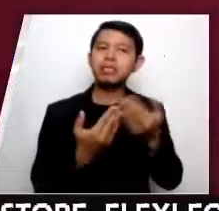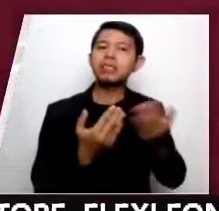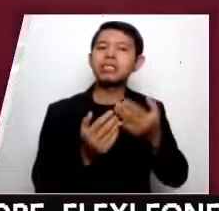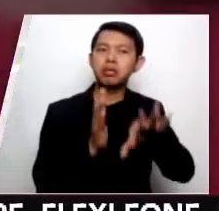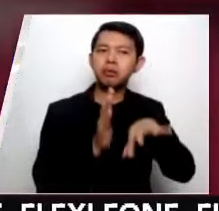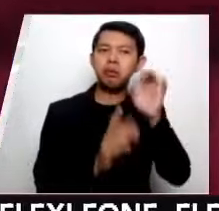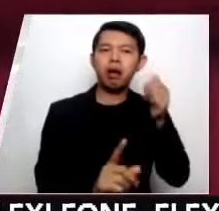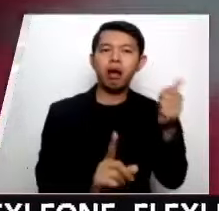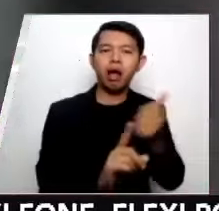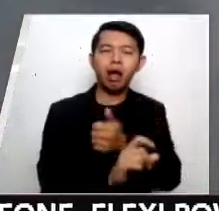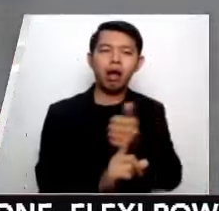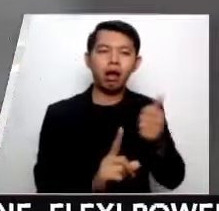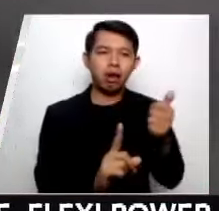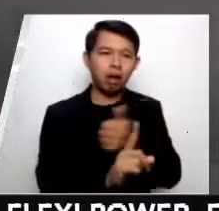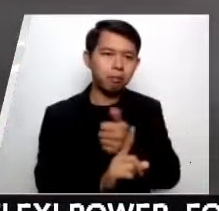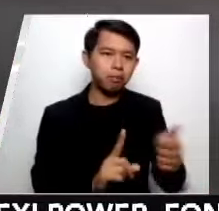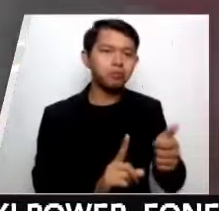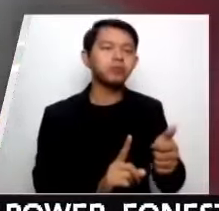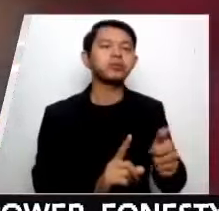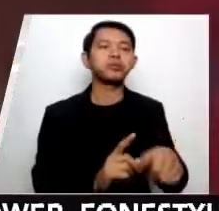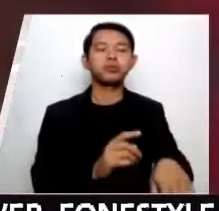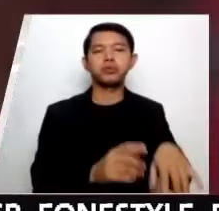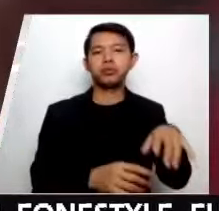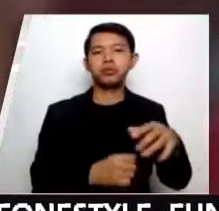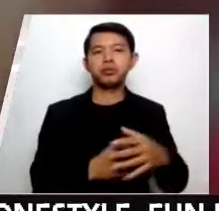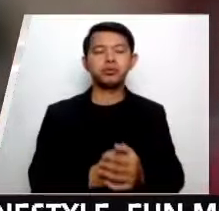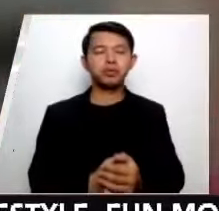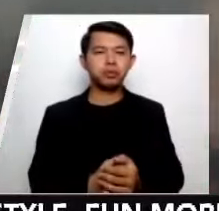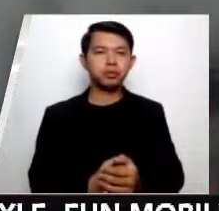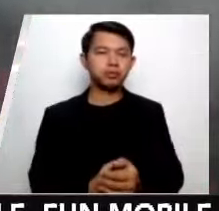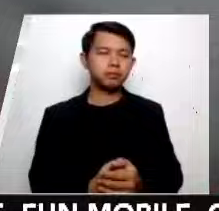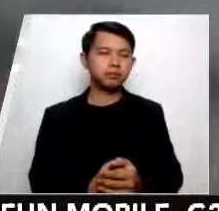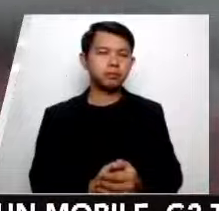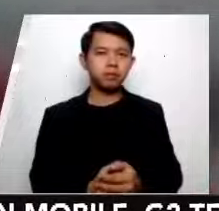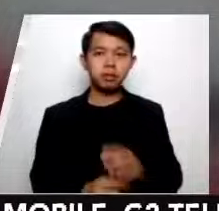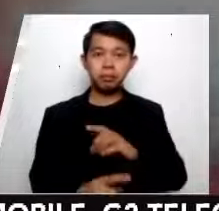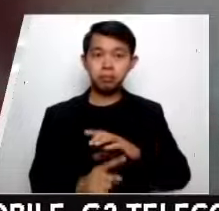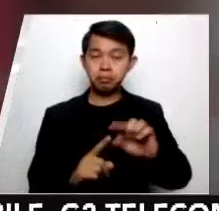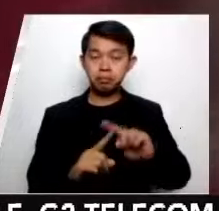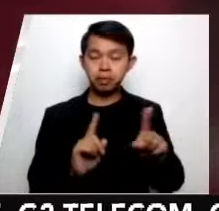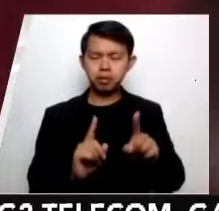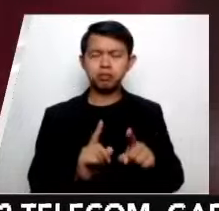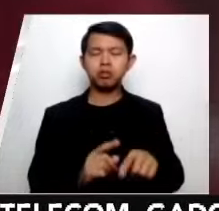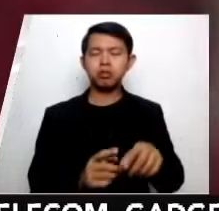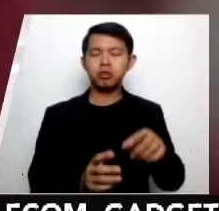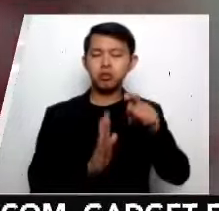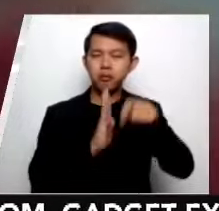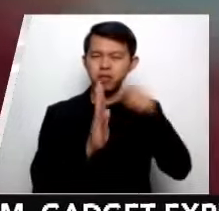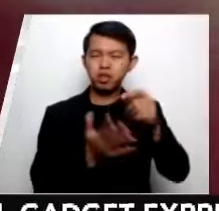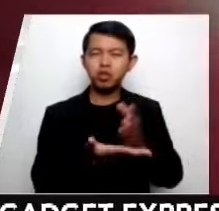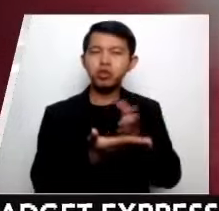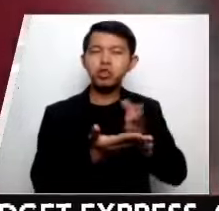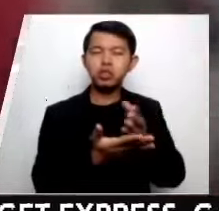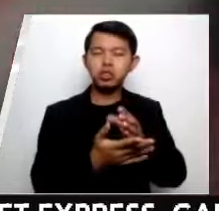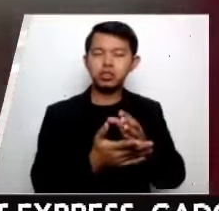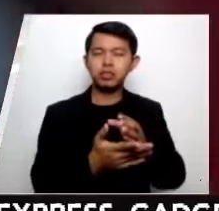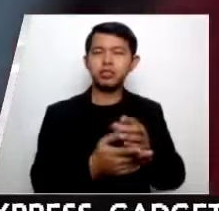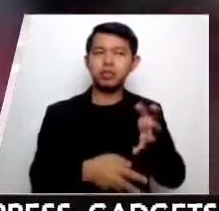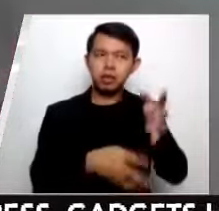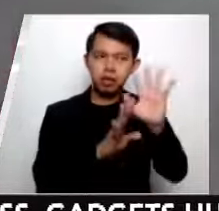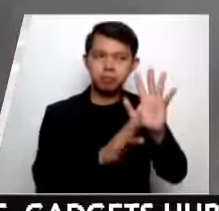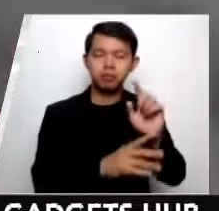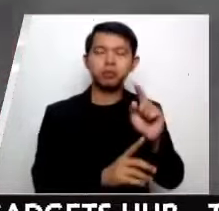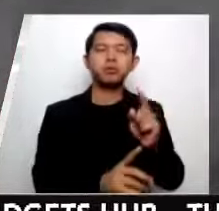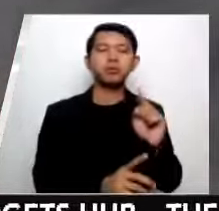ng video tumangging magpa-interview. Pero sa kanyang post, shinare lang daw ng kanyang nobyong Taiwanese ang video at picture na galing sa Facebook group ng